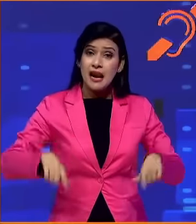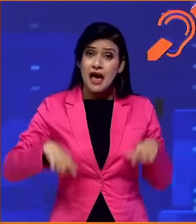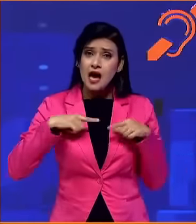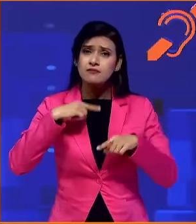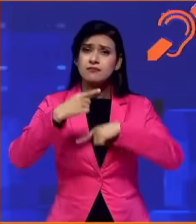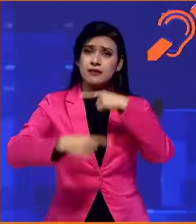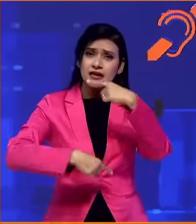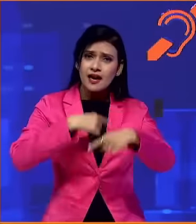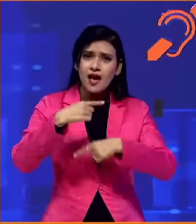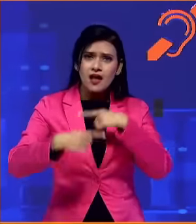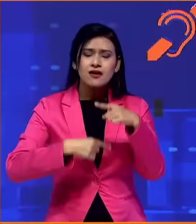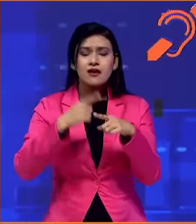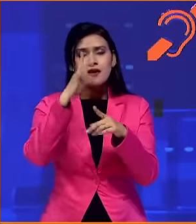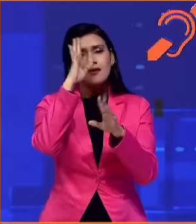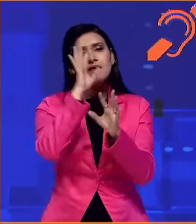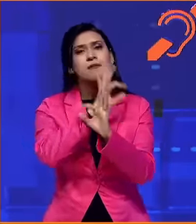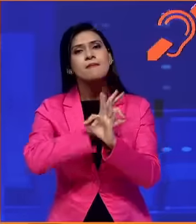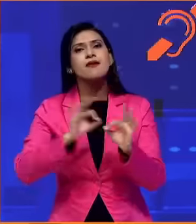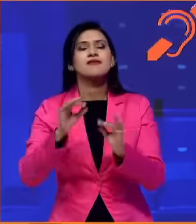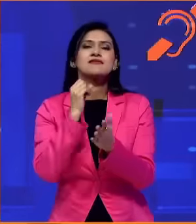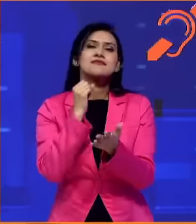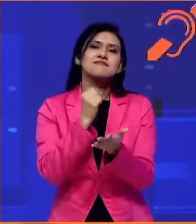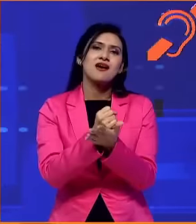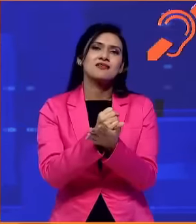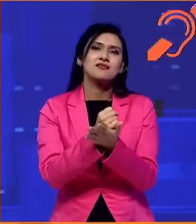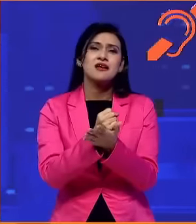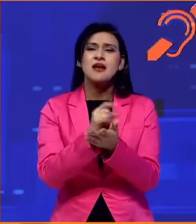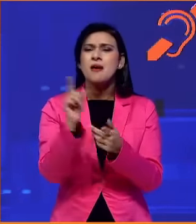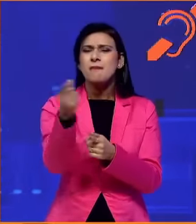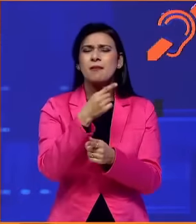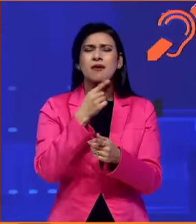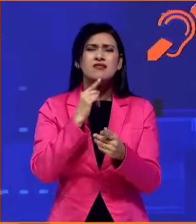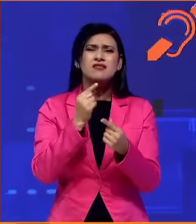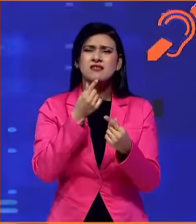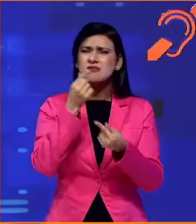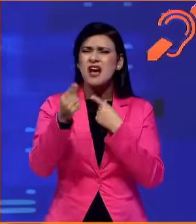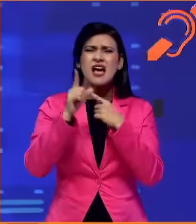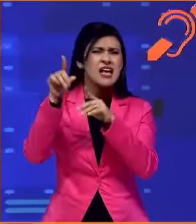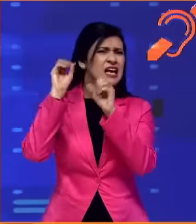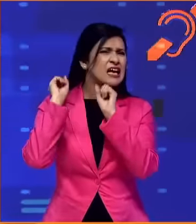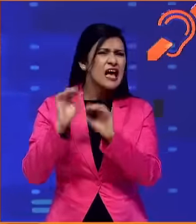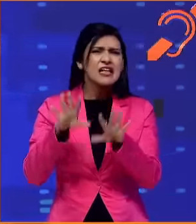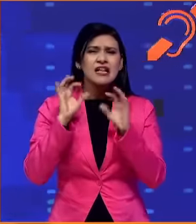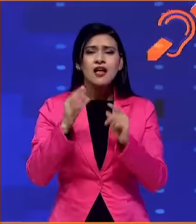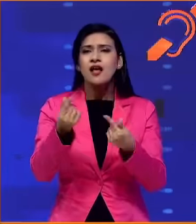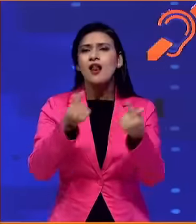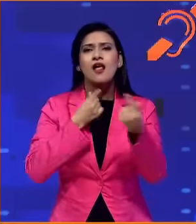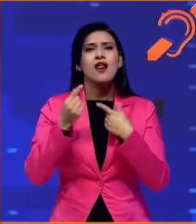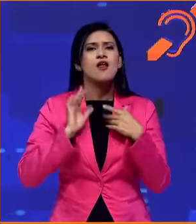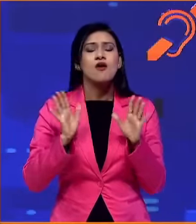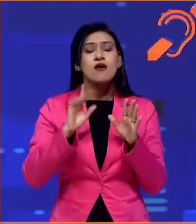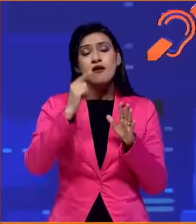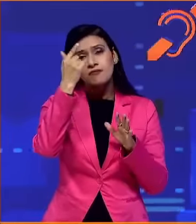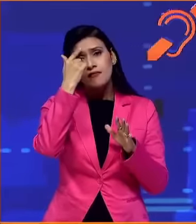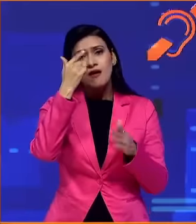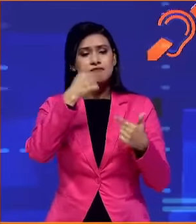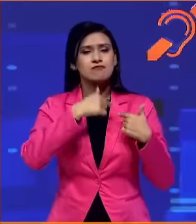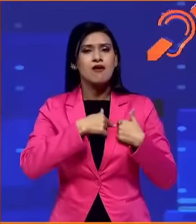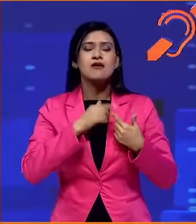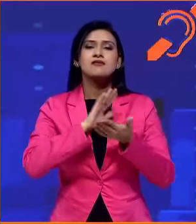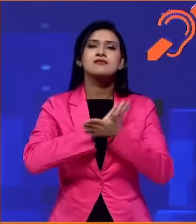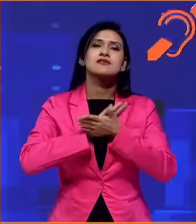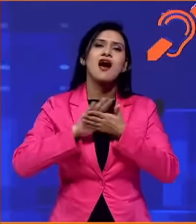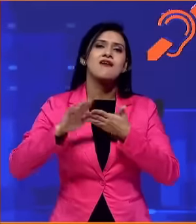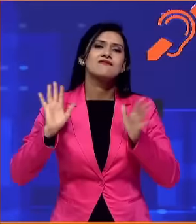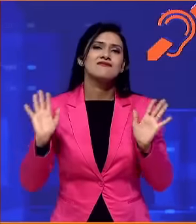जीवनकाहरदिन संतोषजनकहोनाचाहिए।आपको लोगोंकीदुर्भावनाअर्जितनहींकरनीचाहिए,औरआपको स्पष्टमनऔरहृदयसेकामकरनाचाहिए।अगर आप